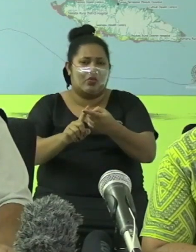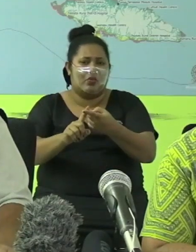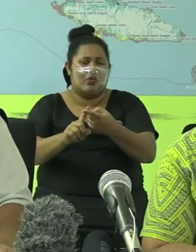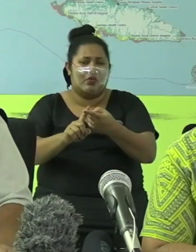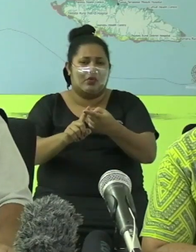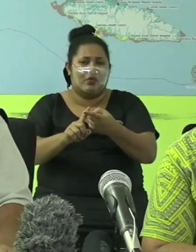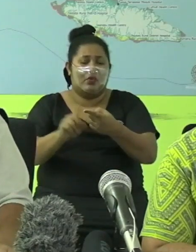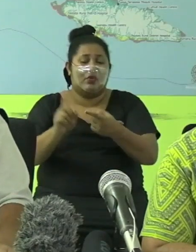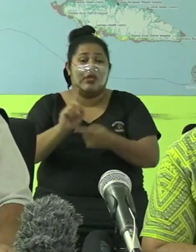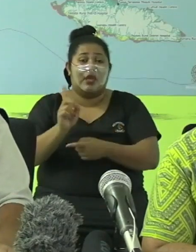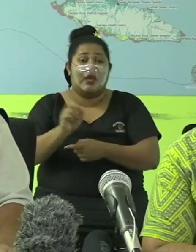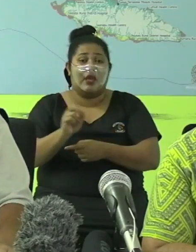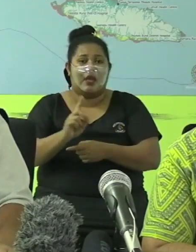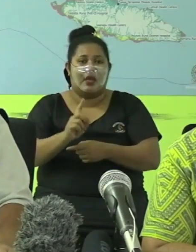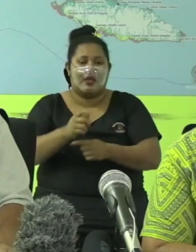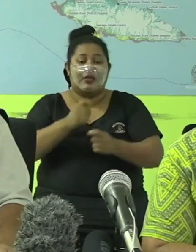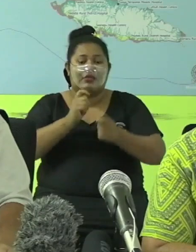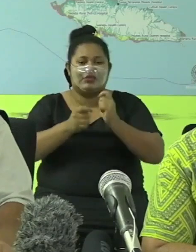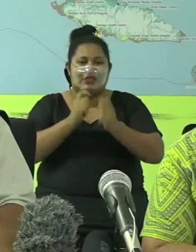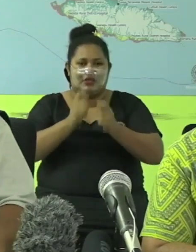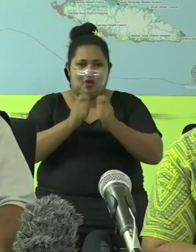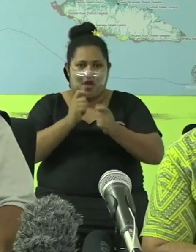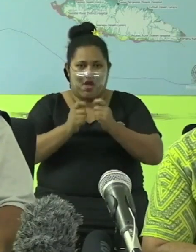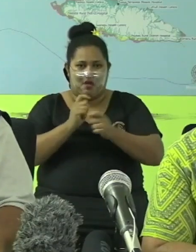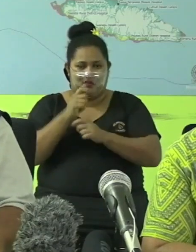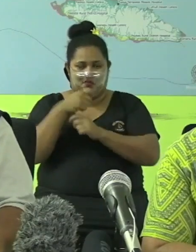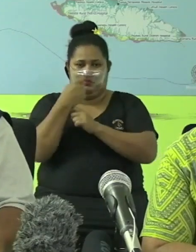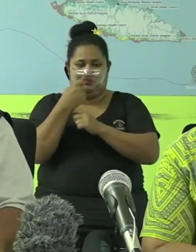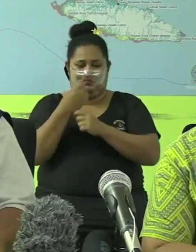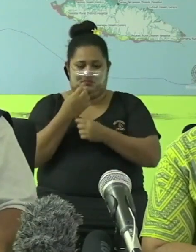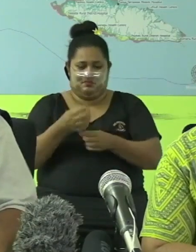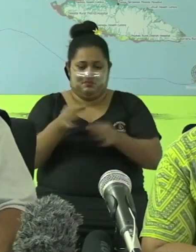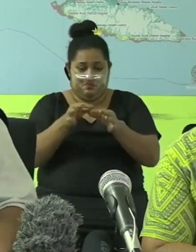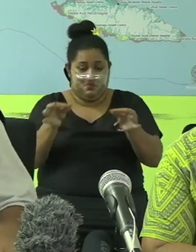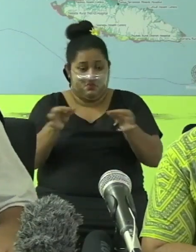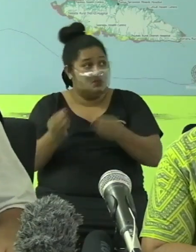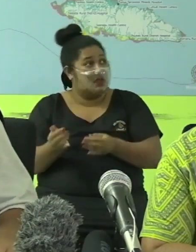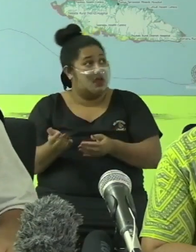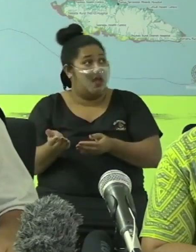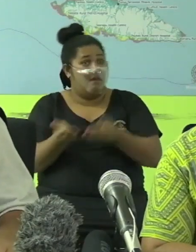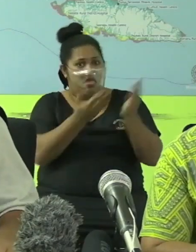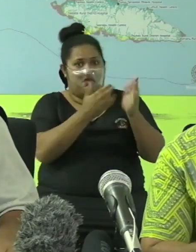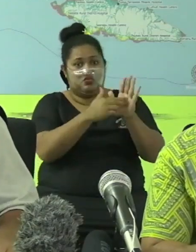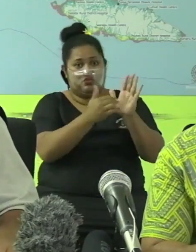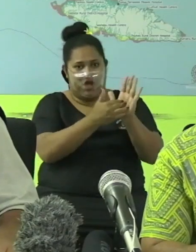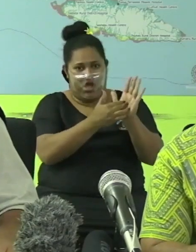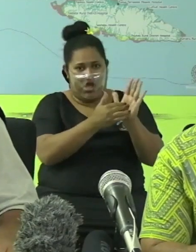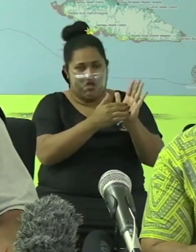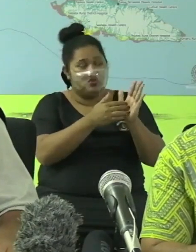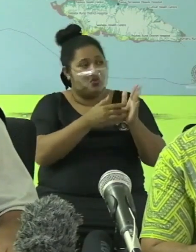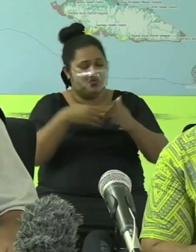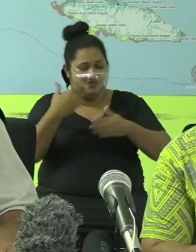ia tātou suenga, whaasolo nei tātou suenga. Le foua I le tulaga whaamoe moe